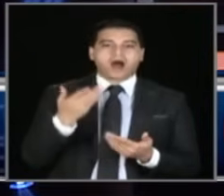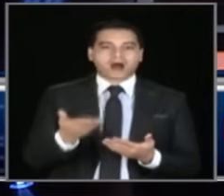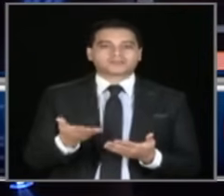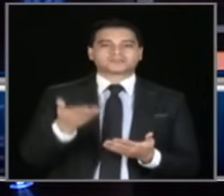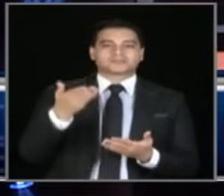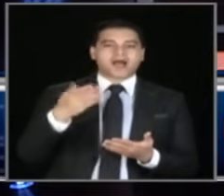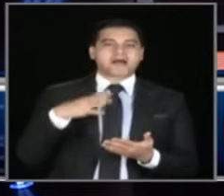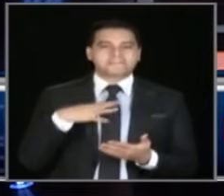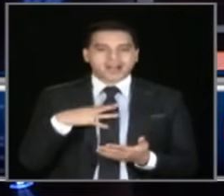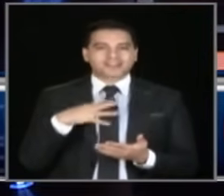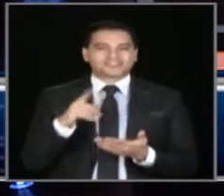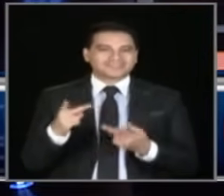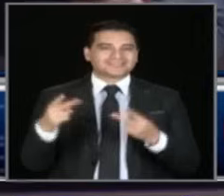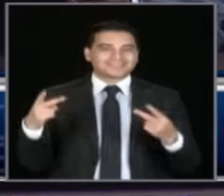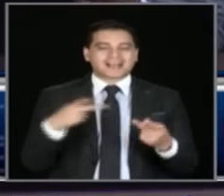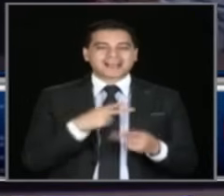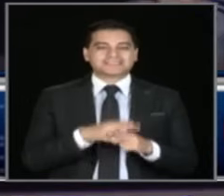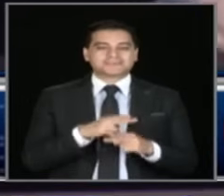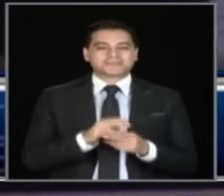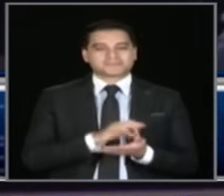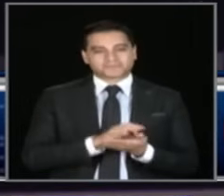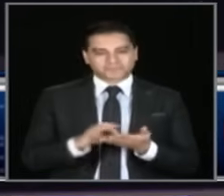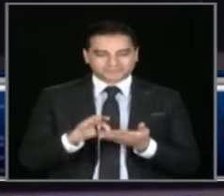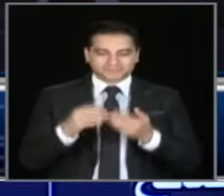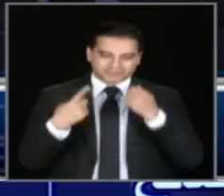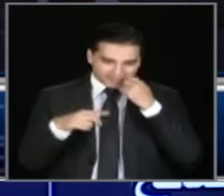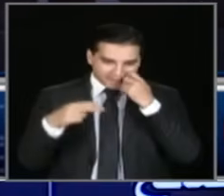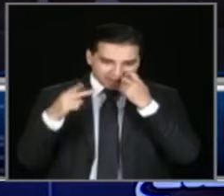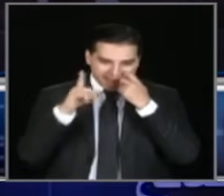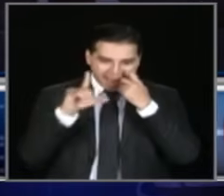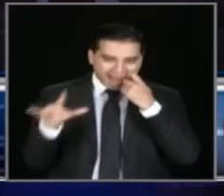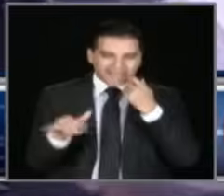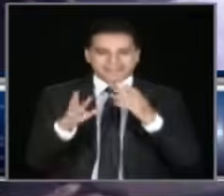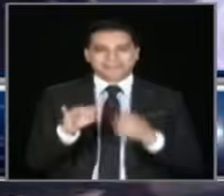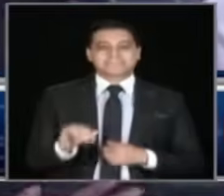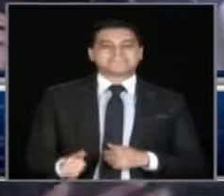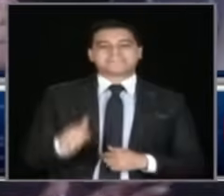سعد. علي ماهر باشا. علي ماهر باشا، إجابة